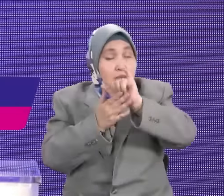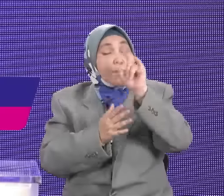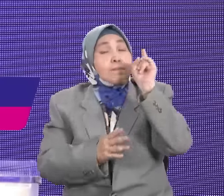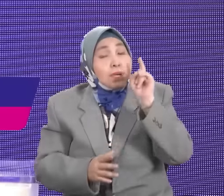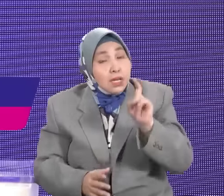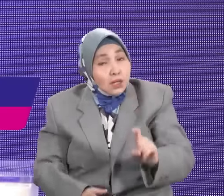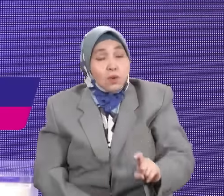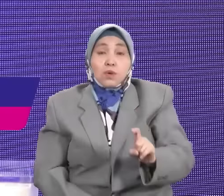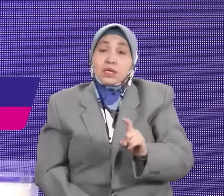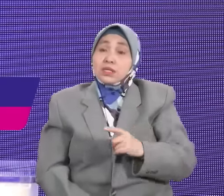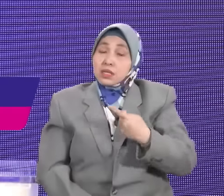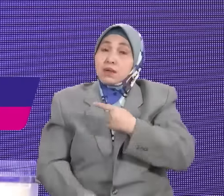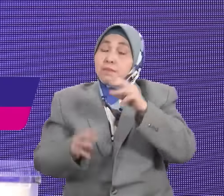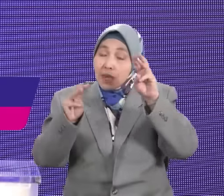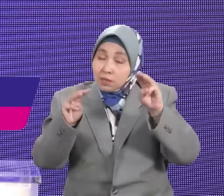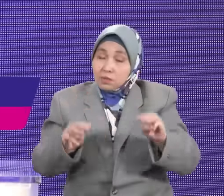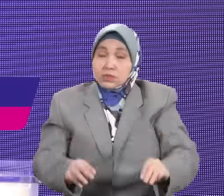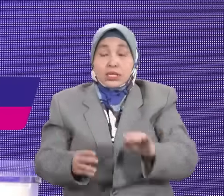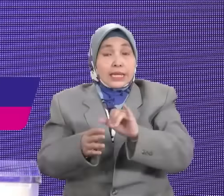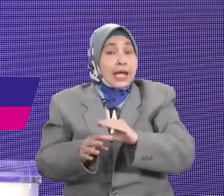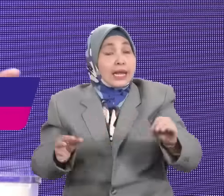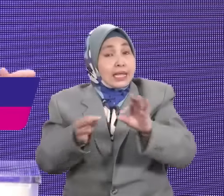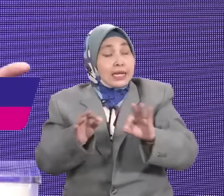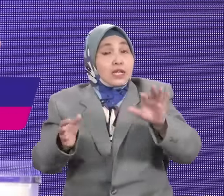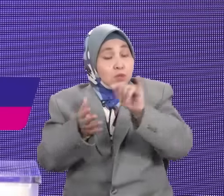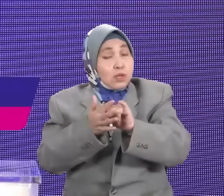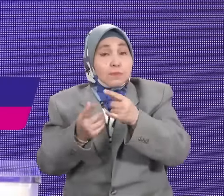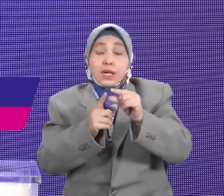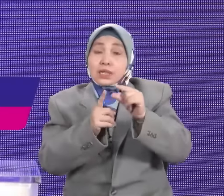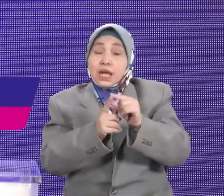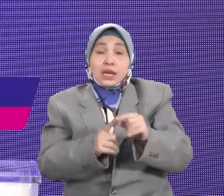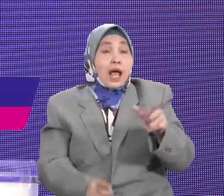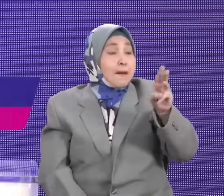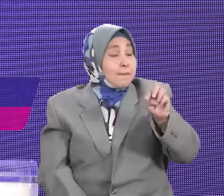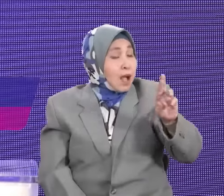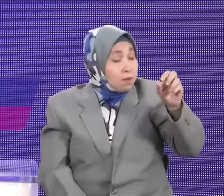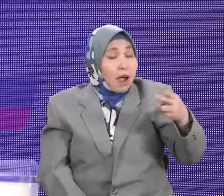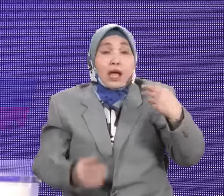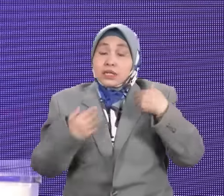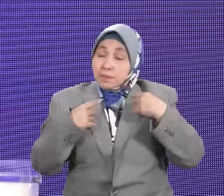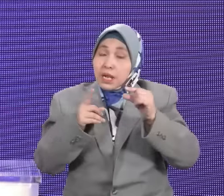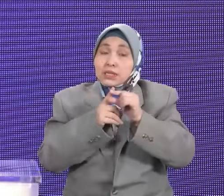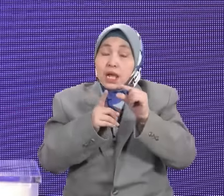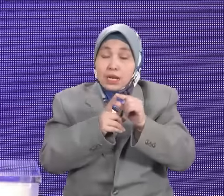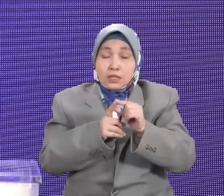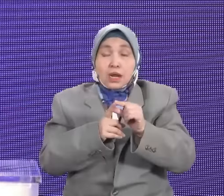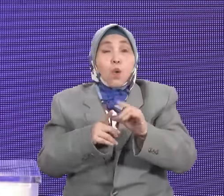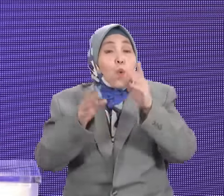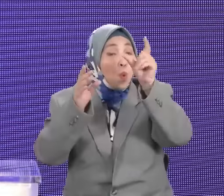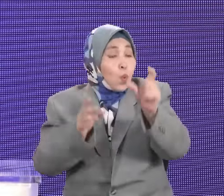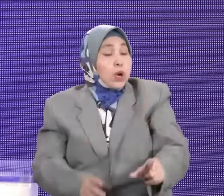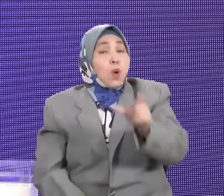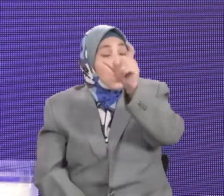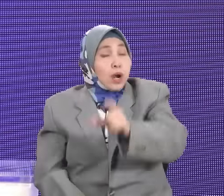hamba ataupun menyembahnya dan Aulia utama roh ini daripada perkataan amarah saja amaranya dikaitkan dengan yang Allah orang-orang yang